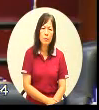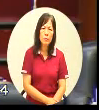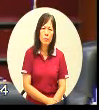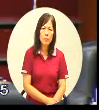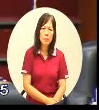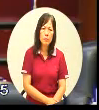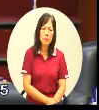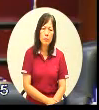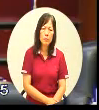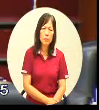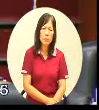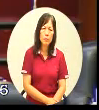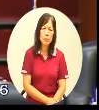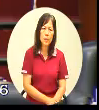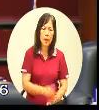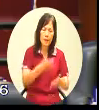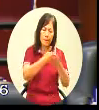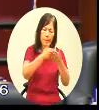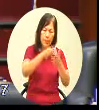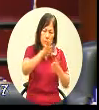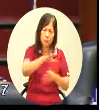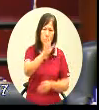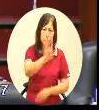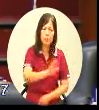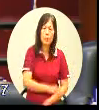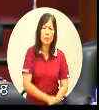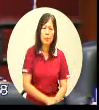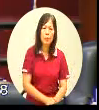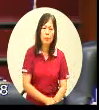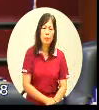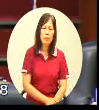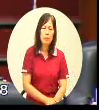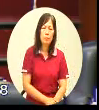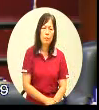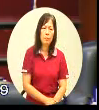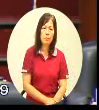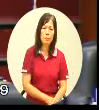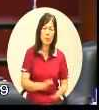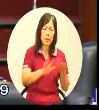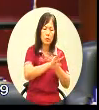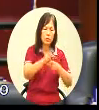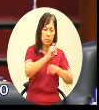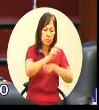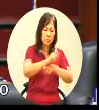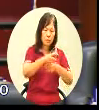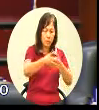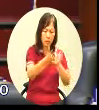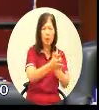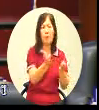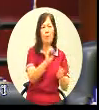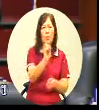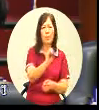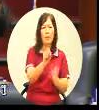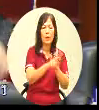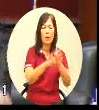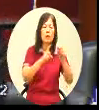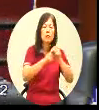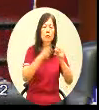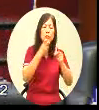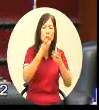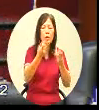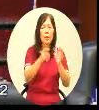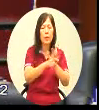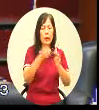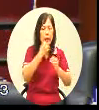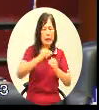了美术馆是没有任何的机关单位哈，中央单位我们不管了，有一个很大的高等法